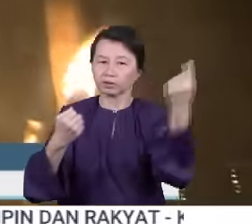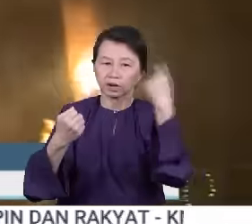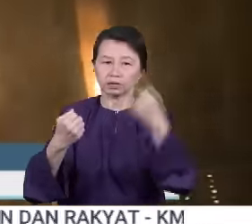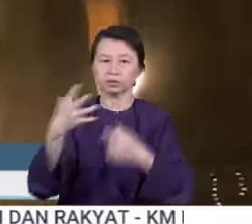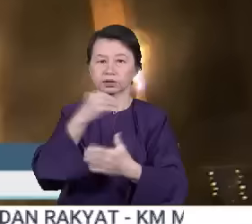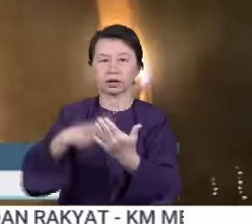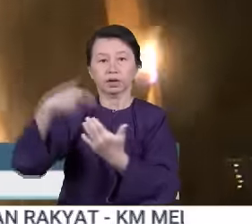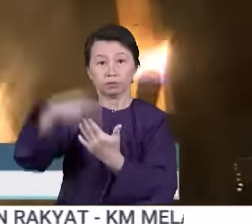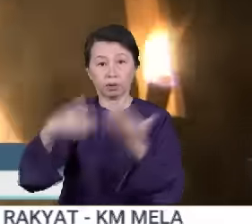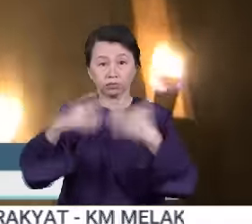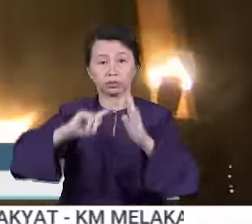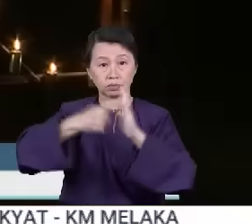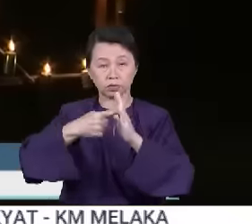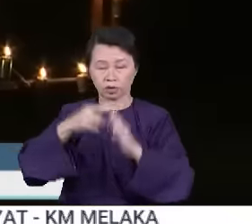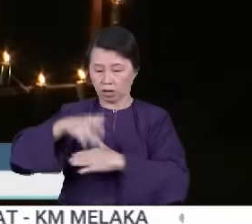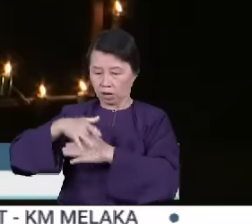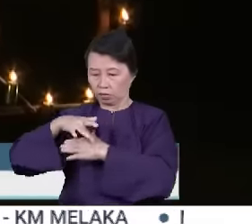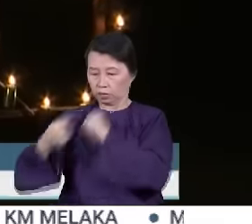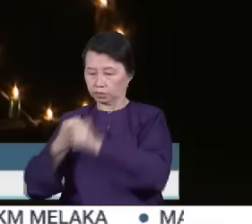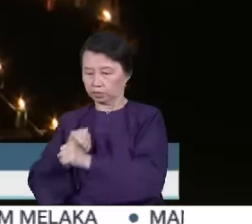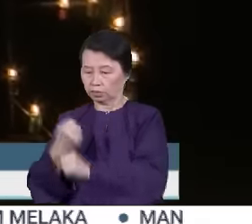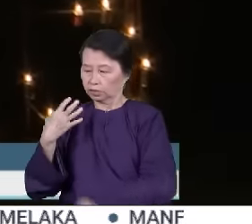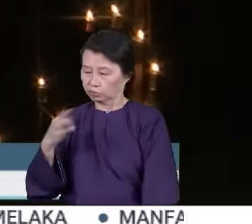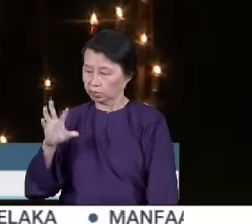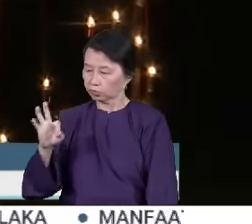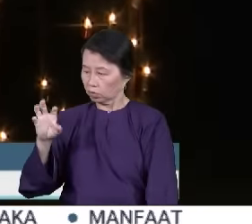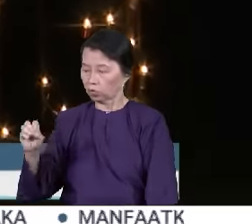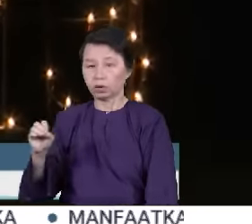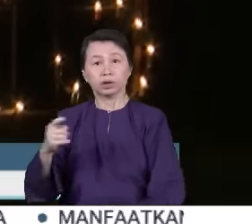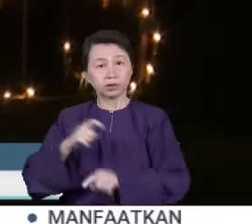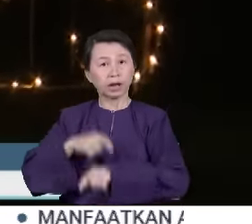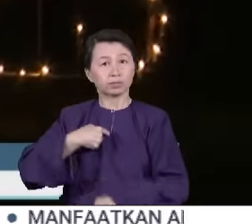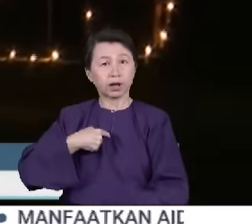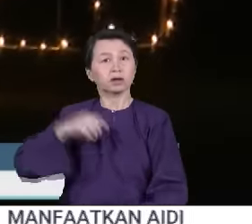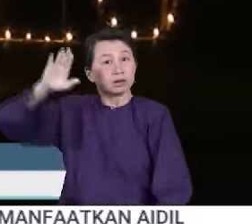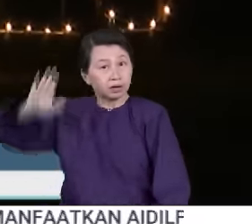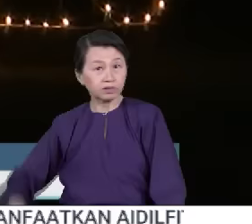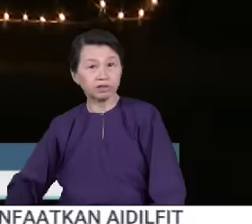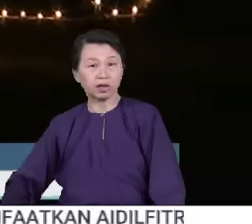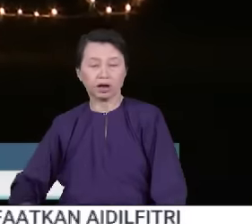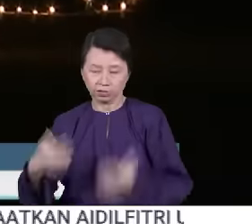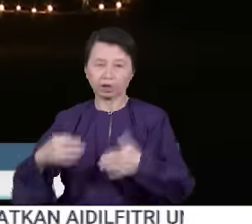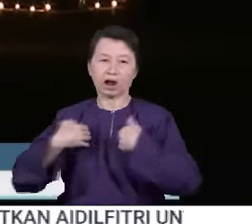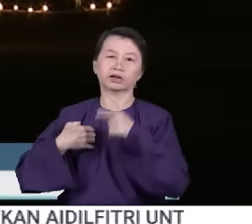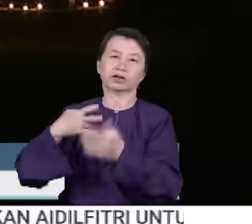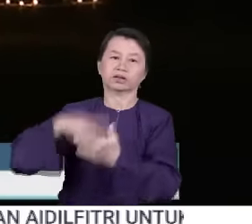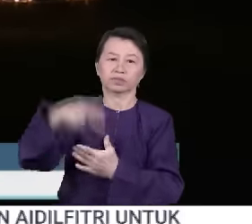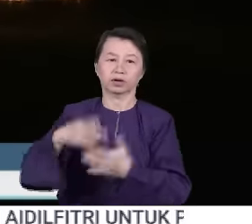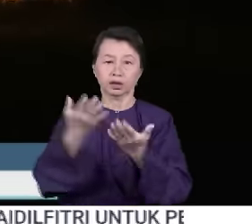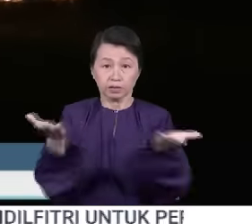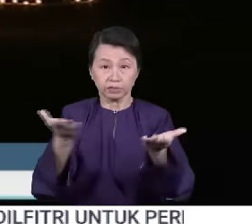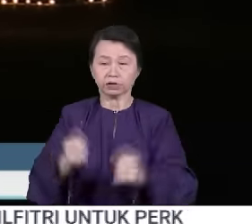telah dimulakan pada awal tahun 1990-an lagi, masa saya masih kecil. Jadi di sini kita boleh lihat di